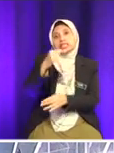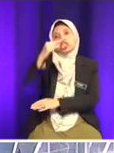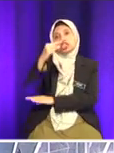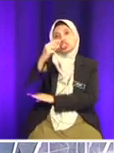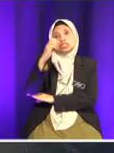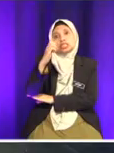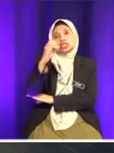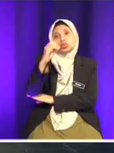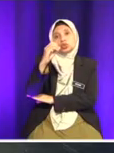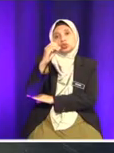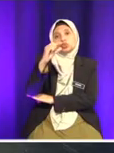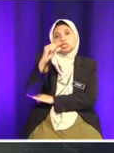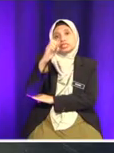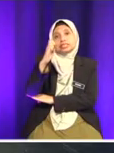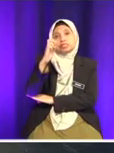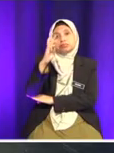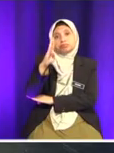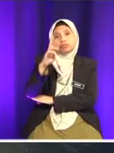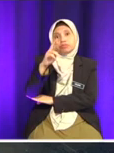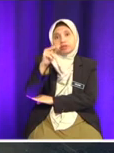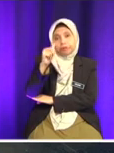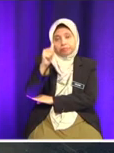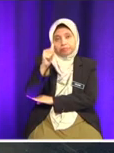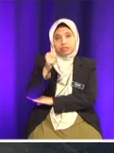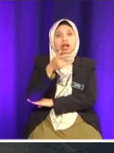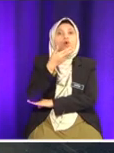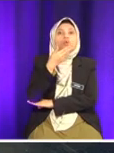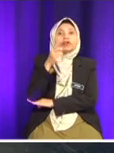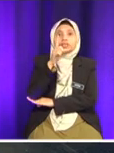Oke warna merah nih warna merah